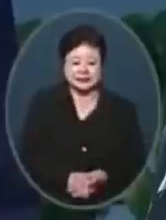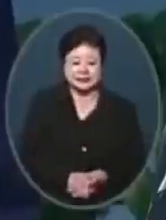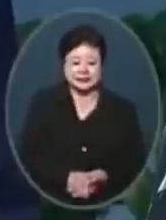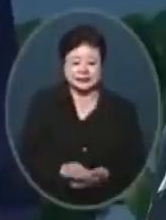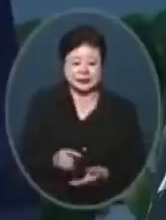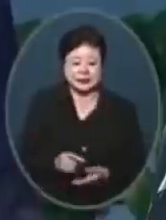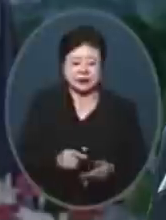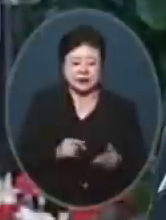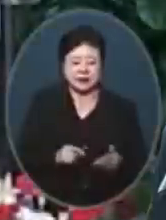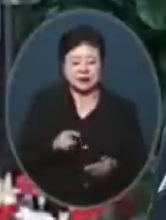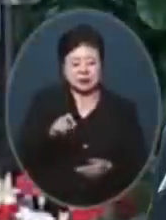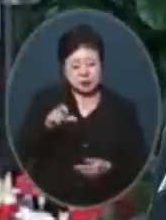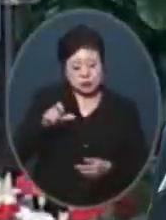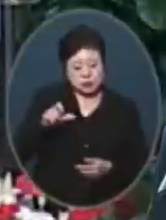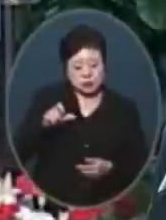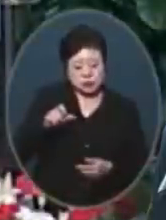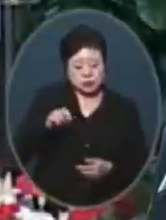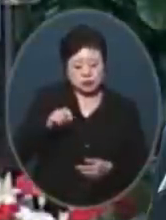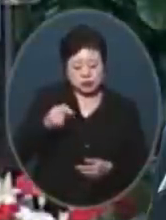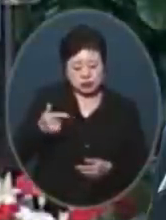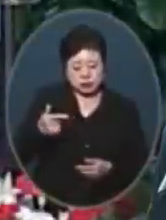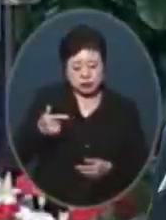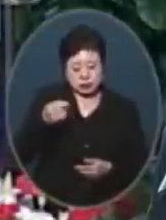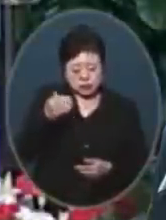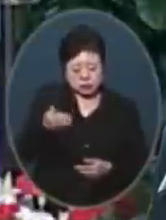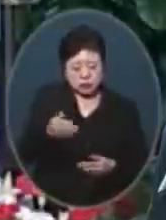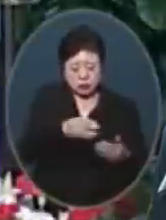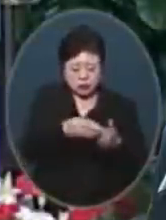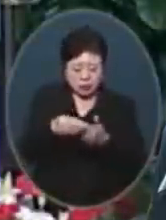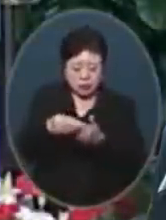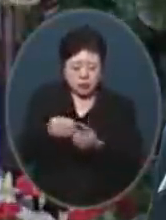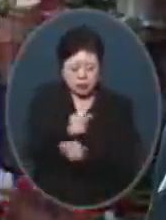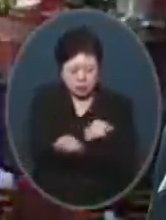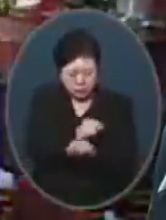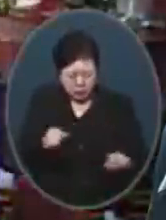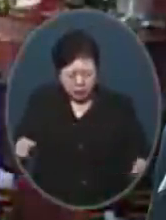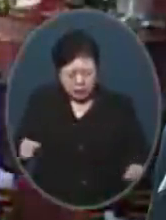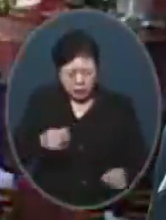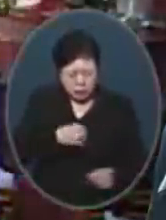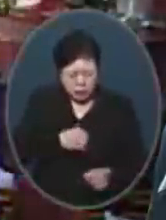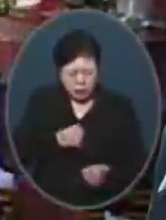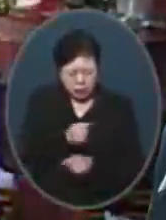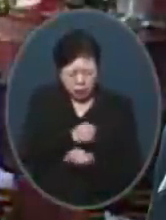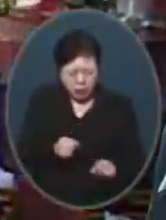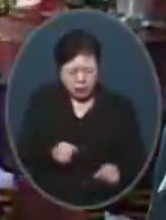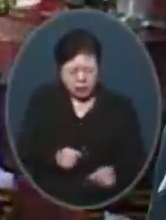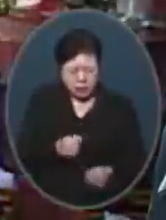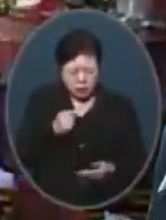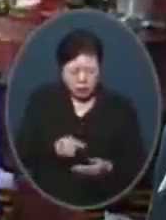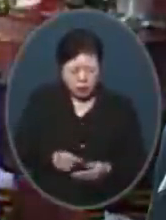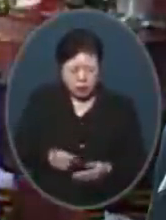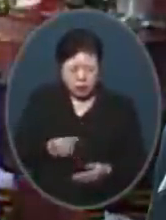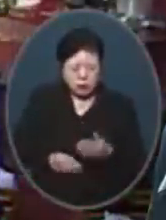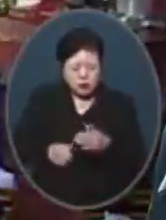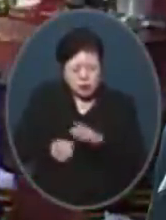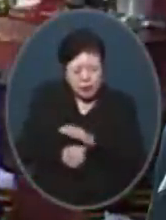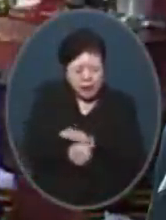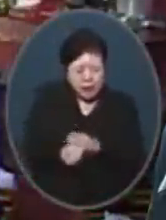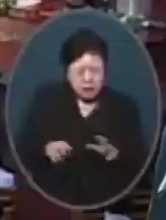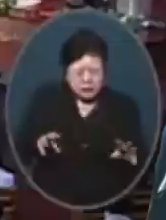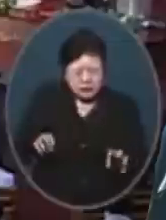신명기 8장 15절로 16절에 너를 인도하여 그 광대하고 위험한 광야 곧 불뱀과 진갈이